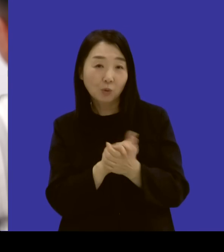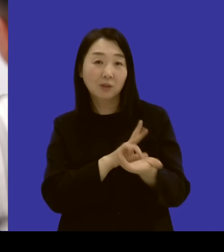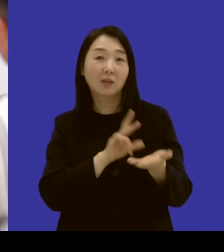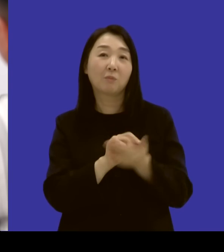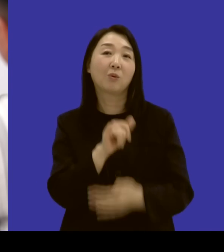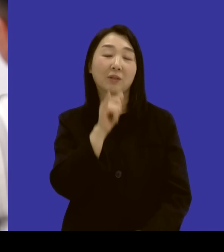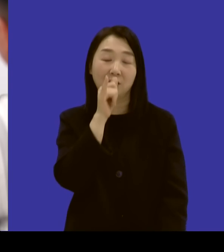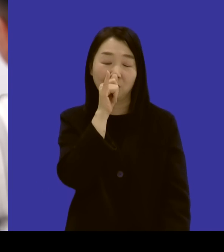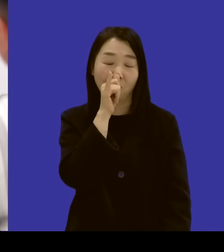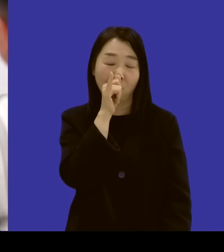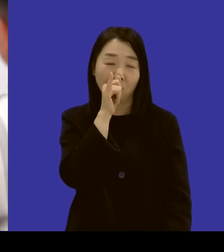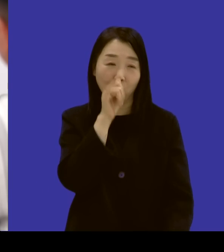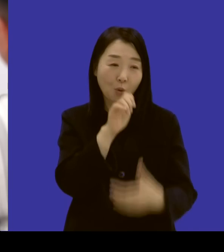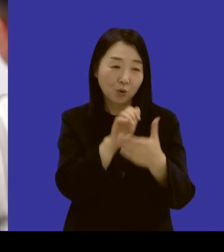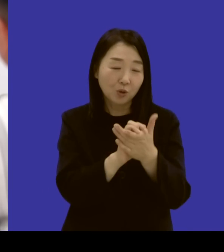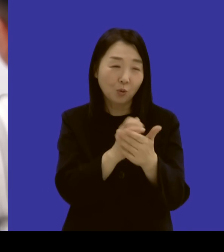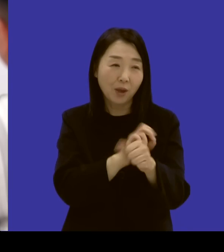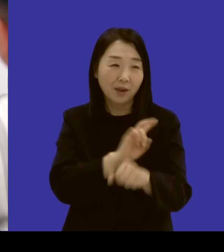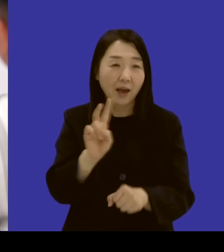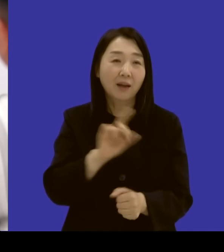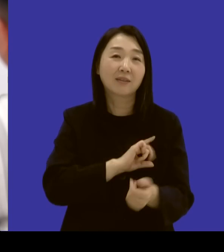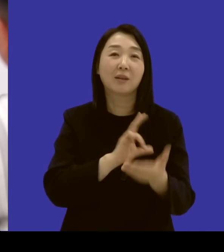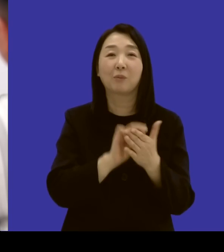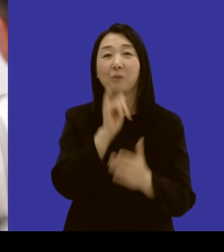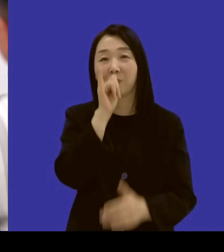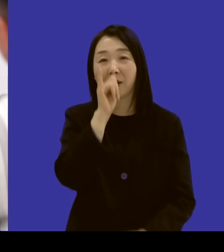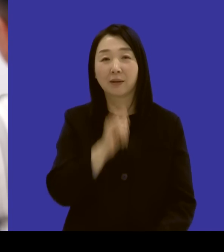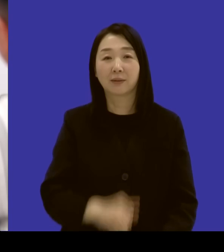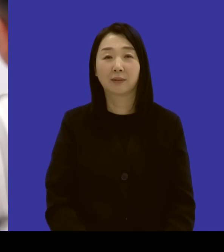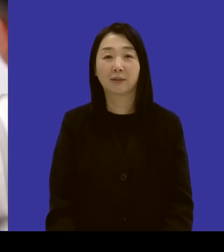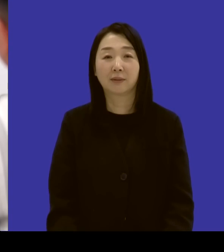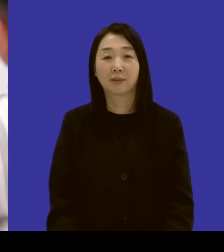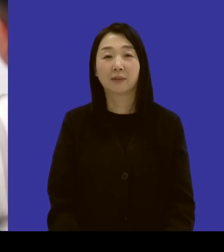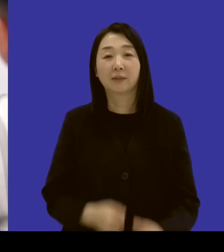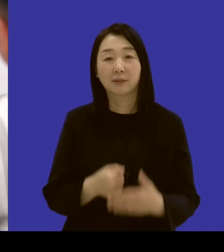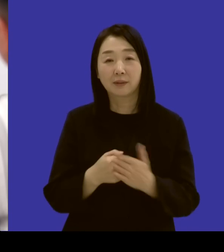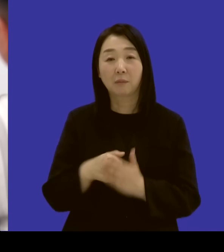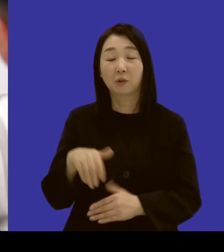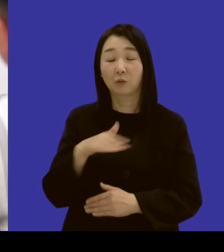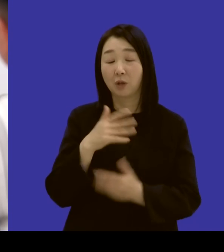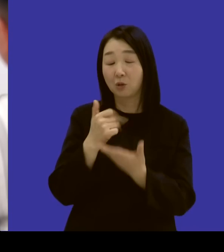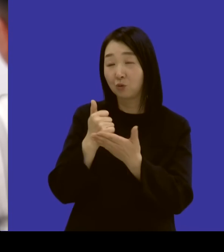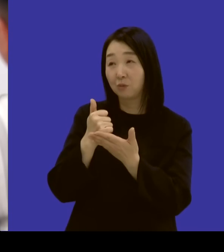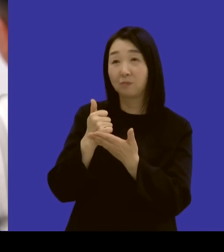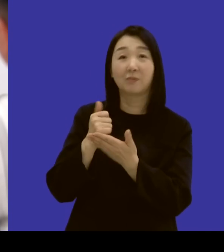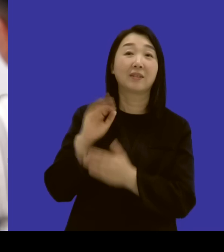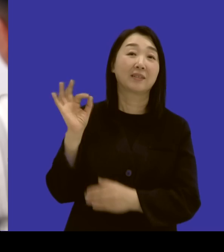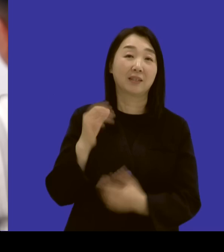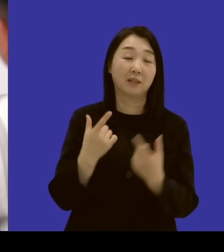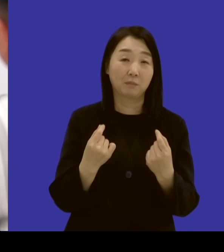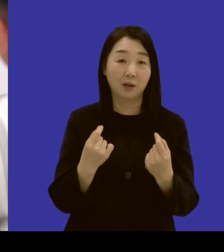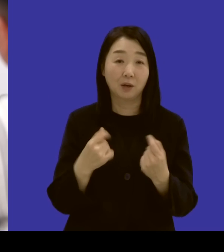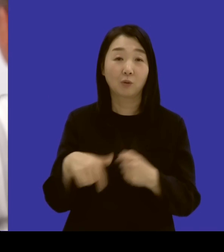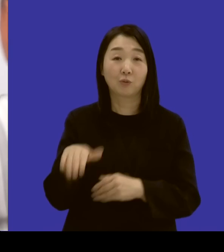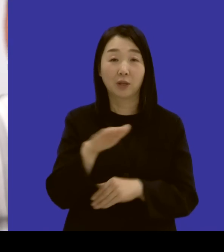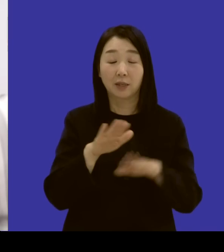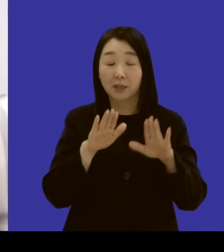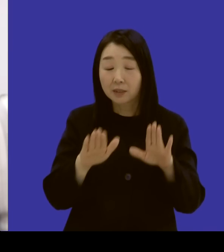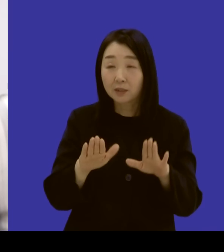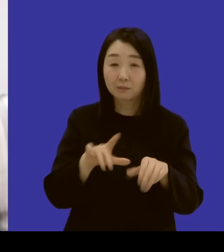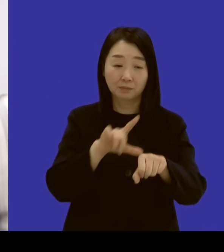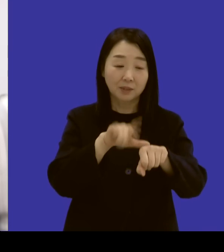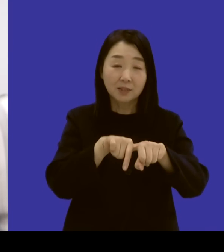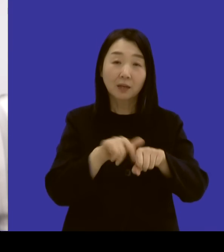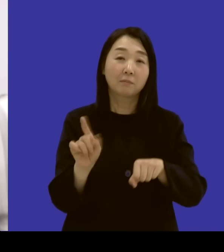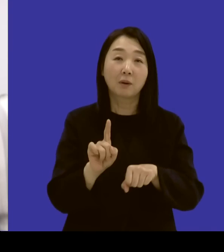제목이 기도해야 되는 제목들이 있는 것 같아요. 그렇기 때문에 저희가 주님을 찾기 때문에 저희에게 지금 저희의